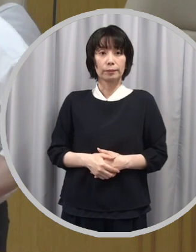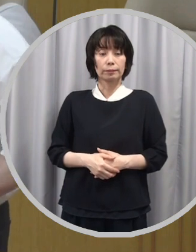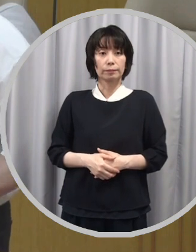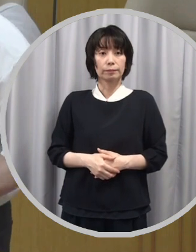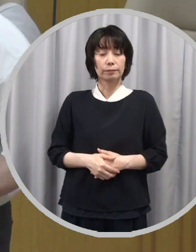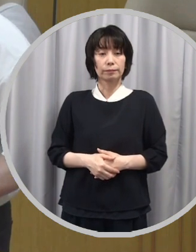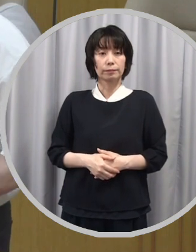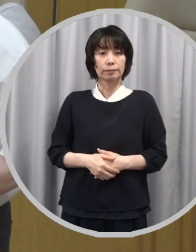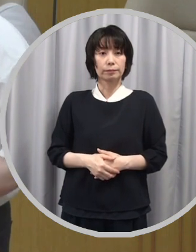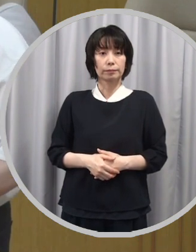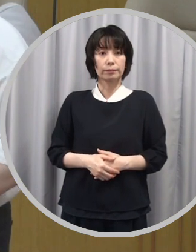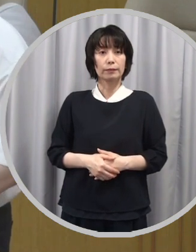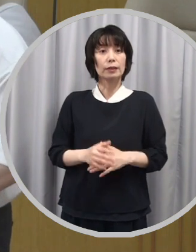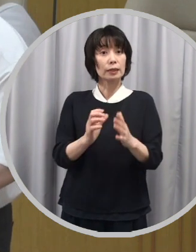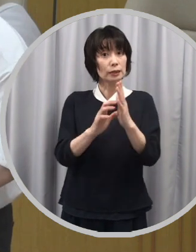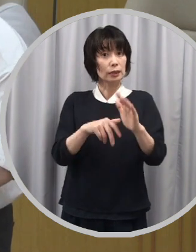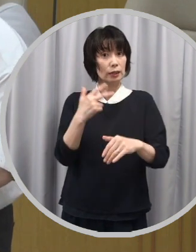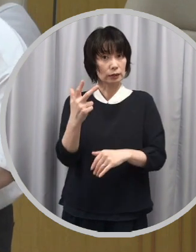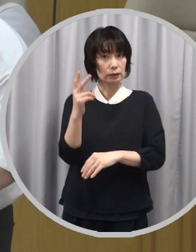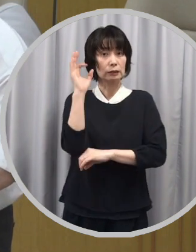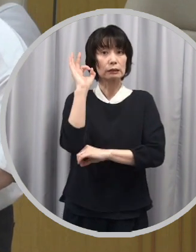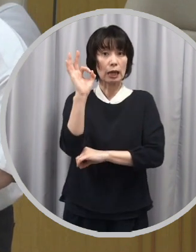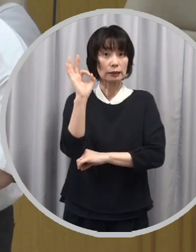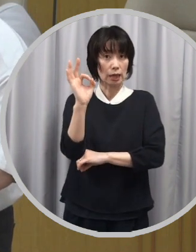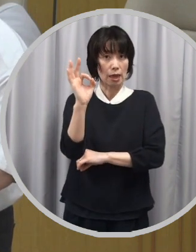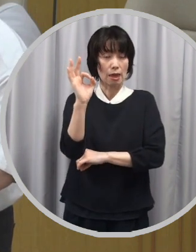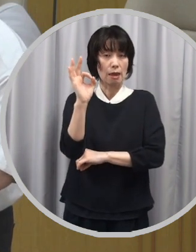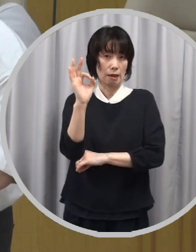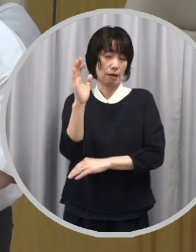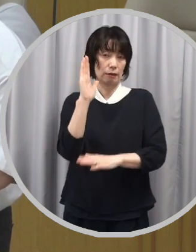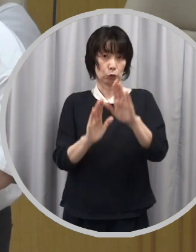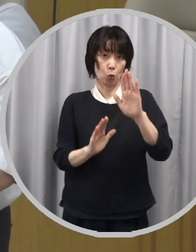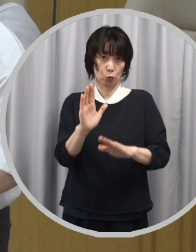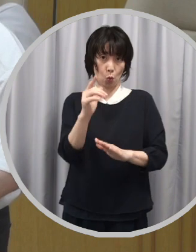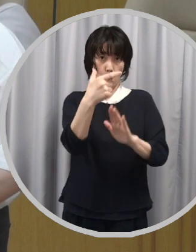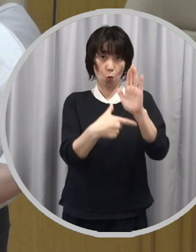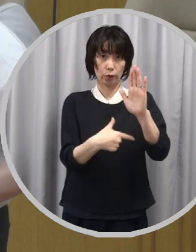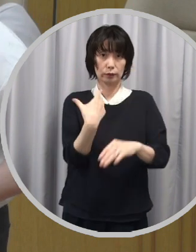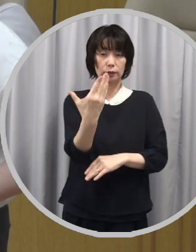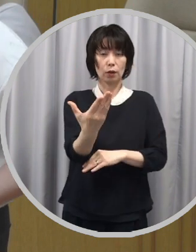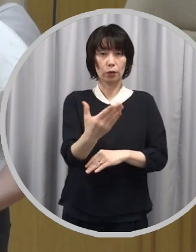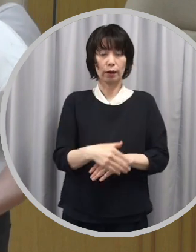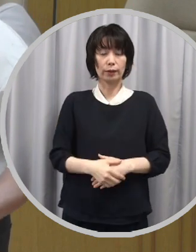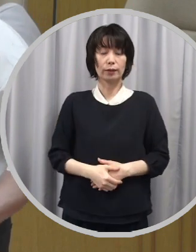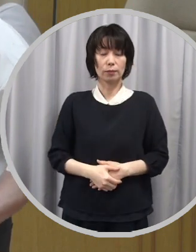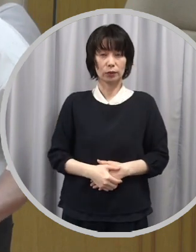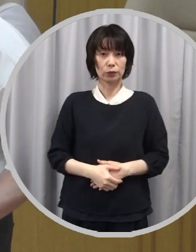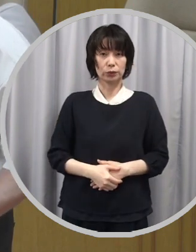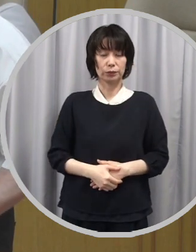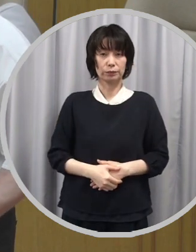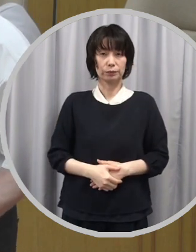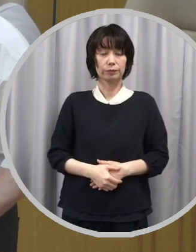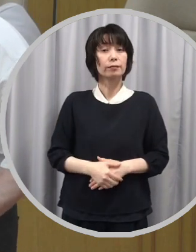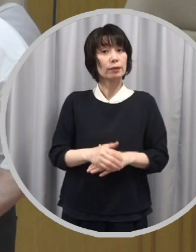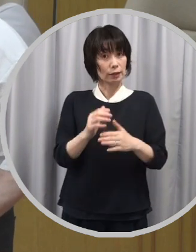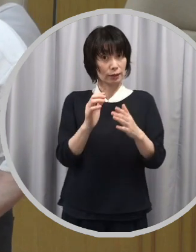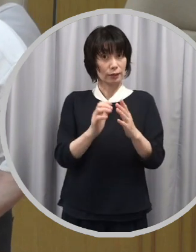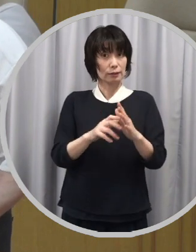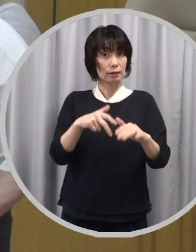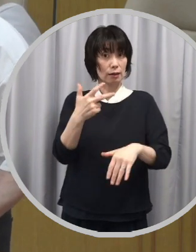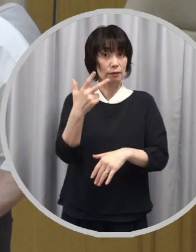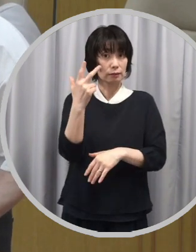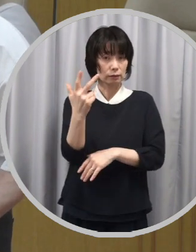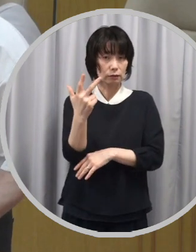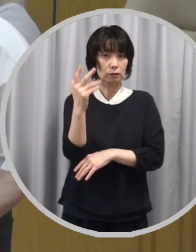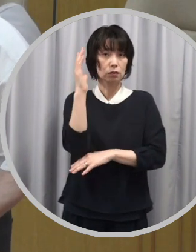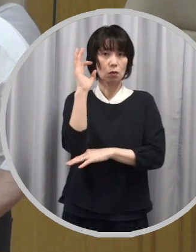次に本市の財政状況についてお伺いをいたします。本市の財政